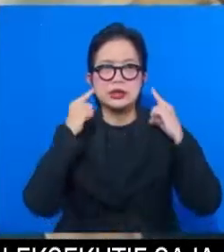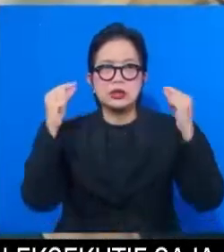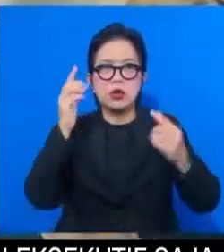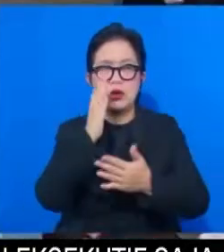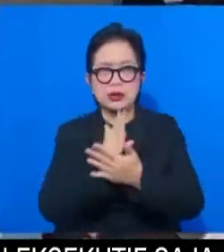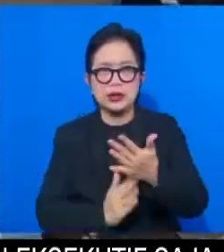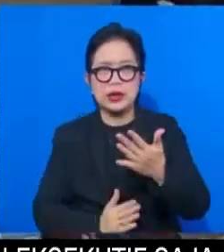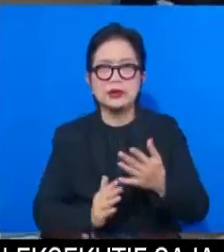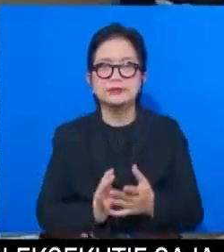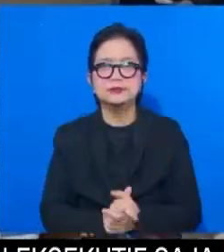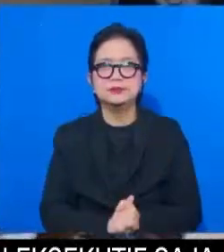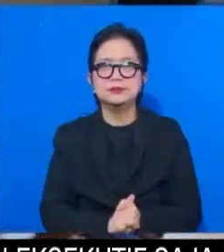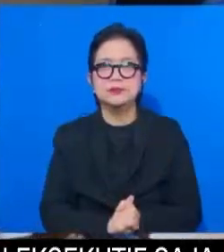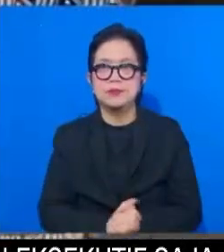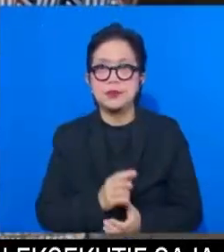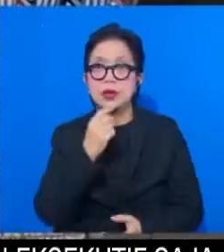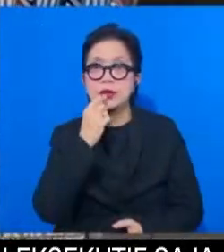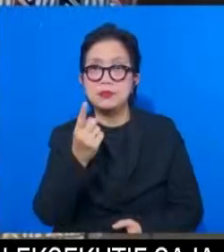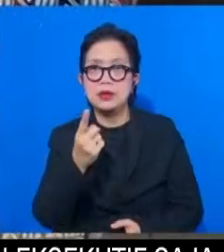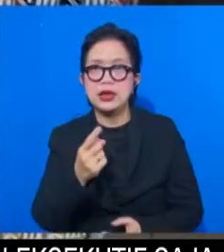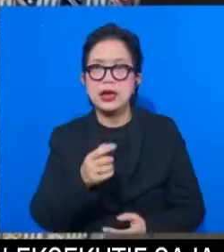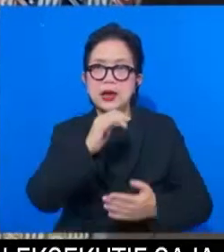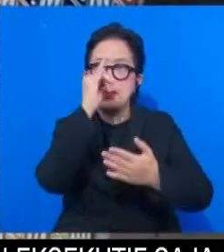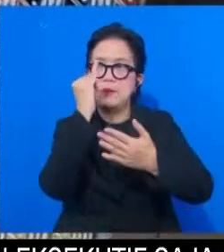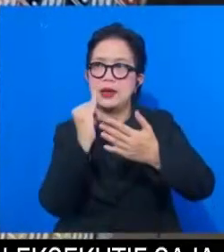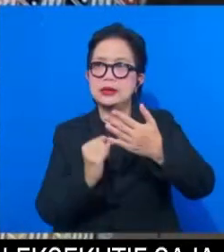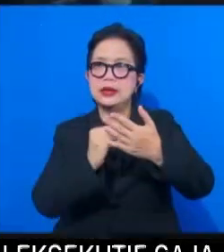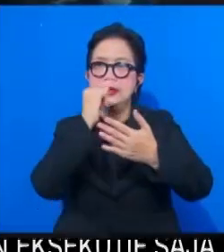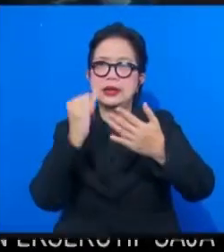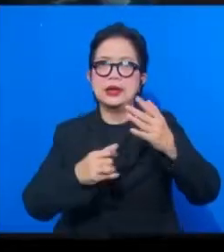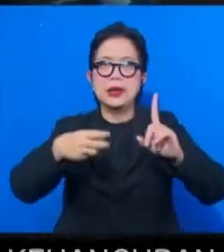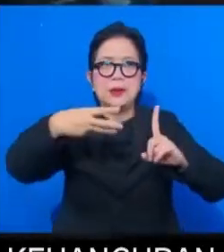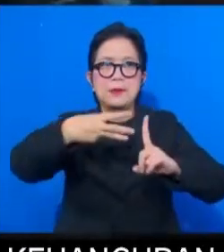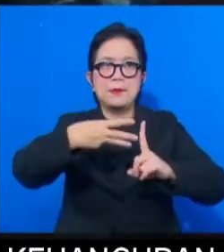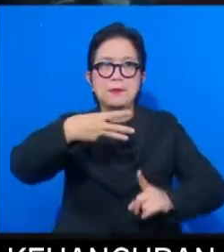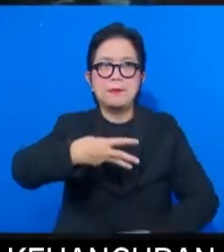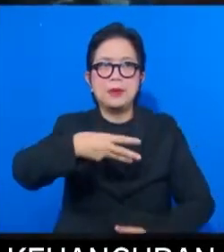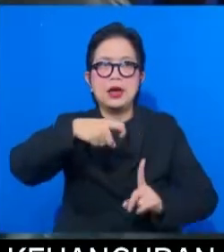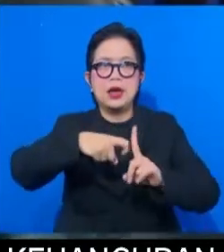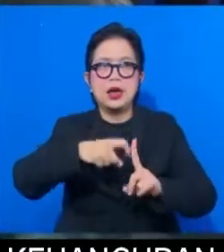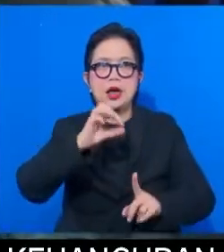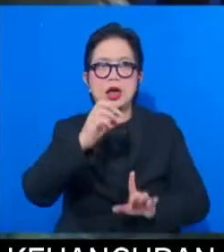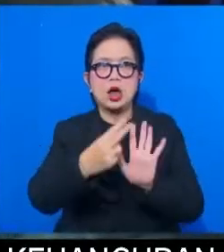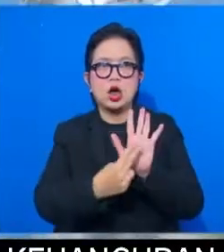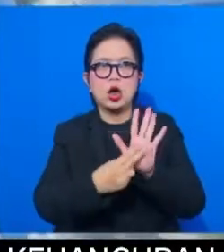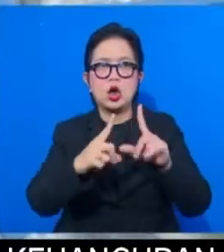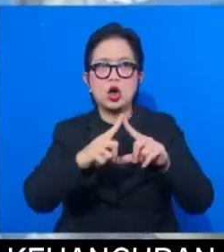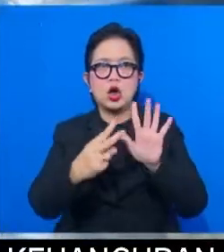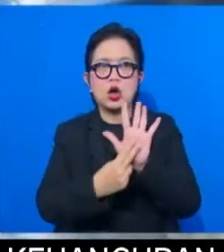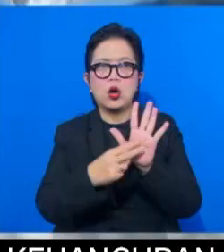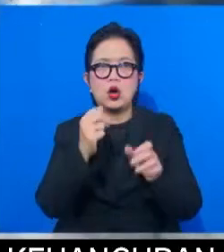sekarang. Dinamakan batik bekonang sesuai dengan nama asal pembatiknya, yakni di Desa Bekonang, Sukoharjo, Jawa